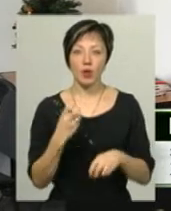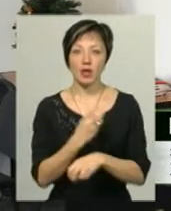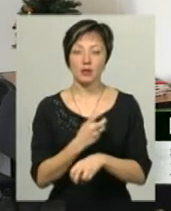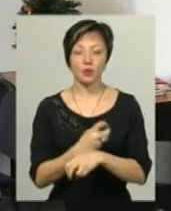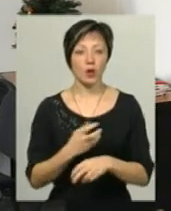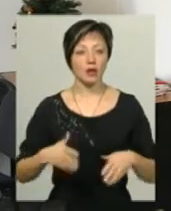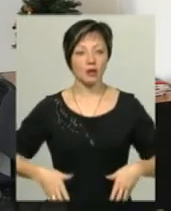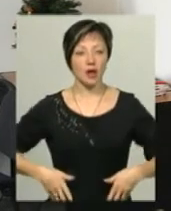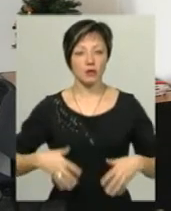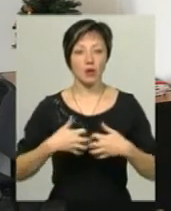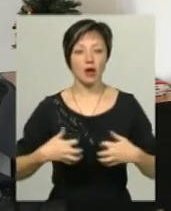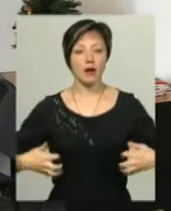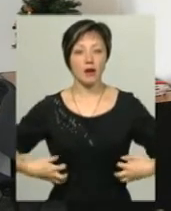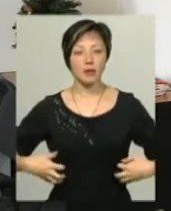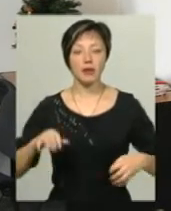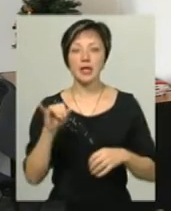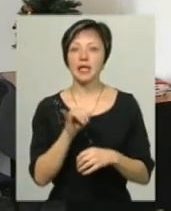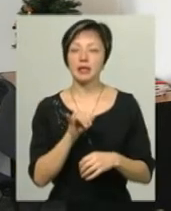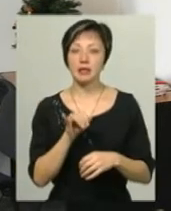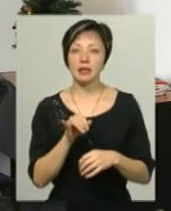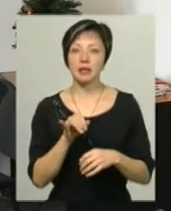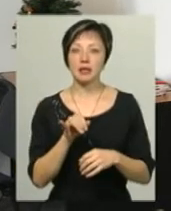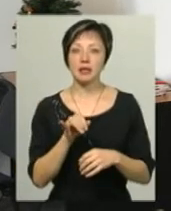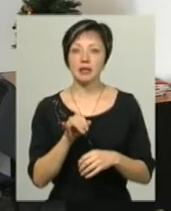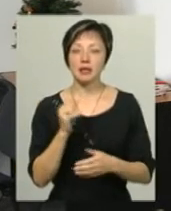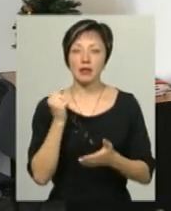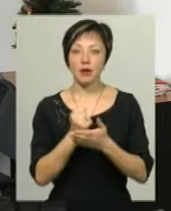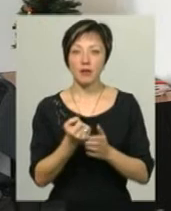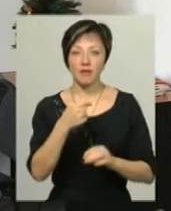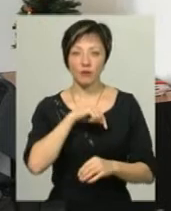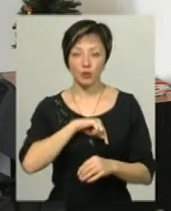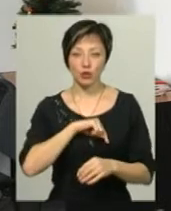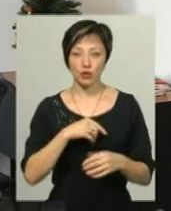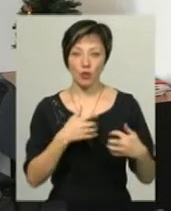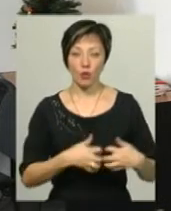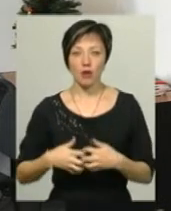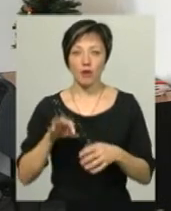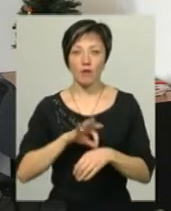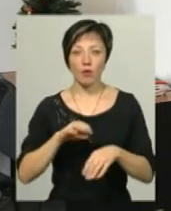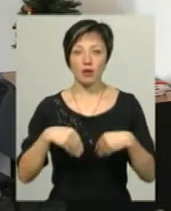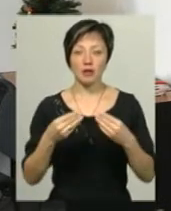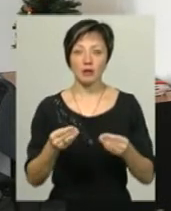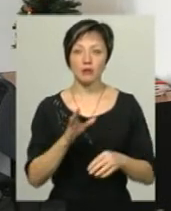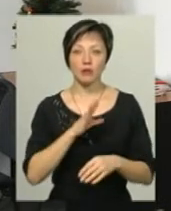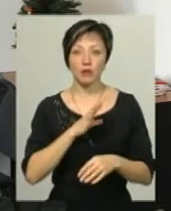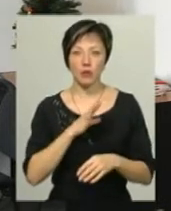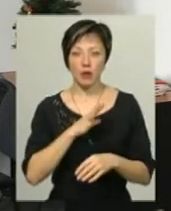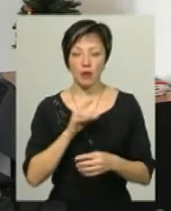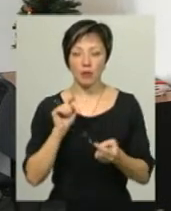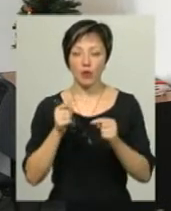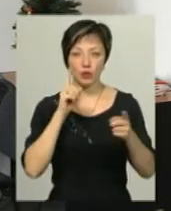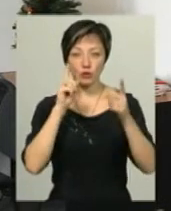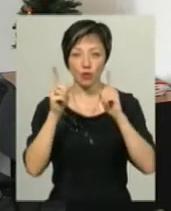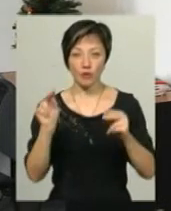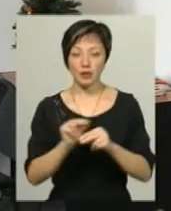тазу, перелом ребер і травматичний забій внутрішніх органів. Хворій була надана протишокова